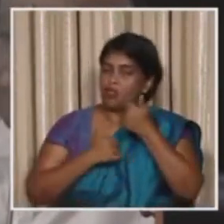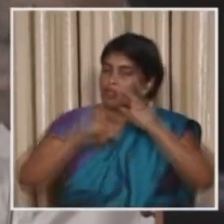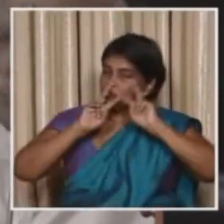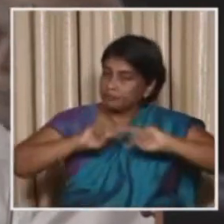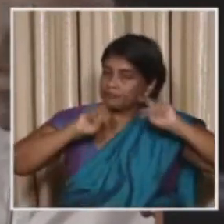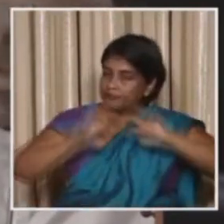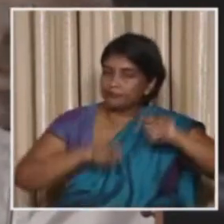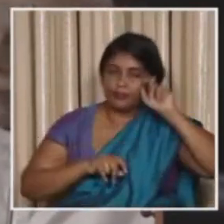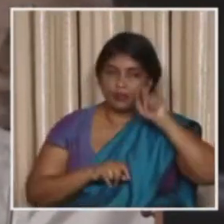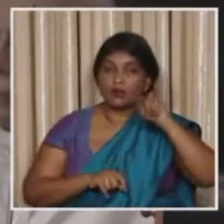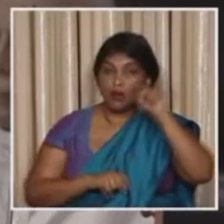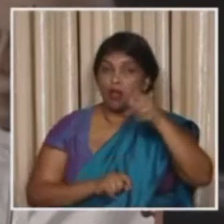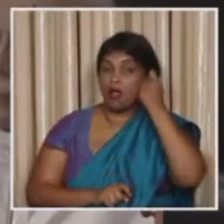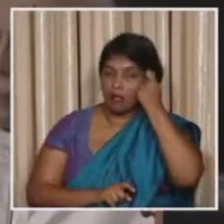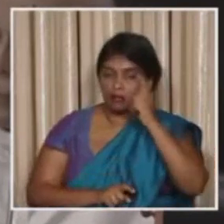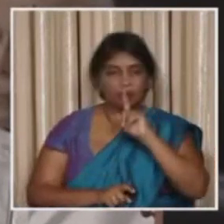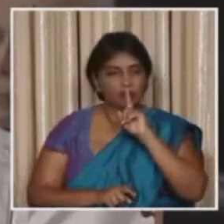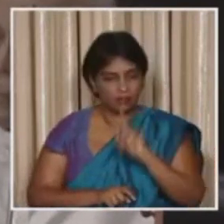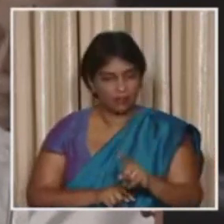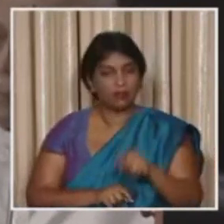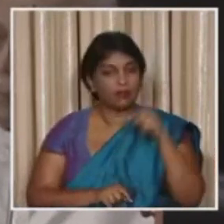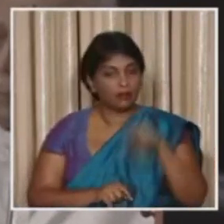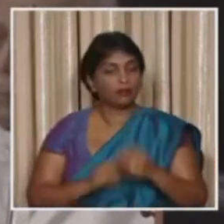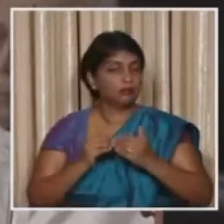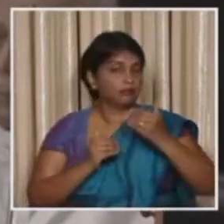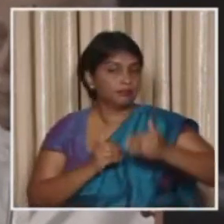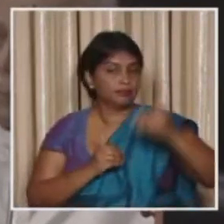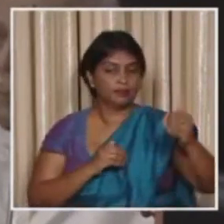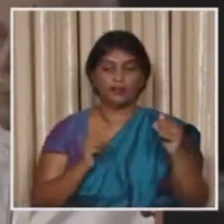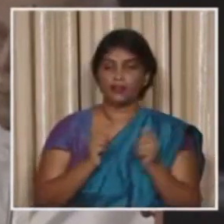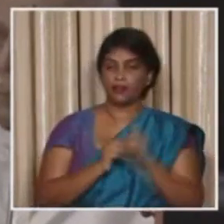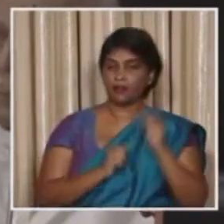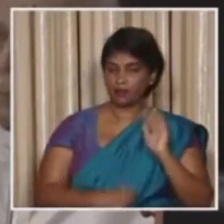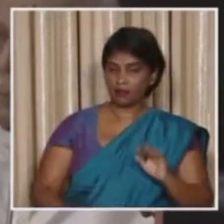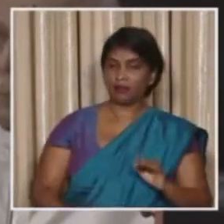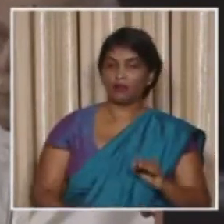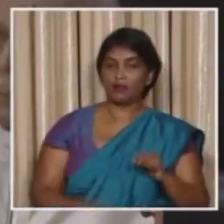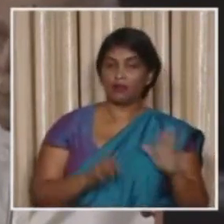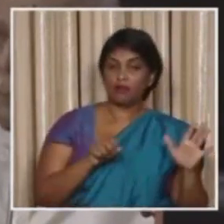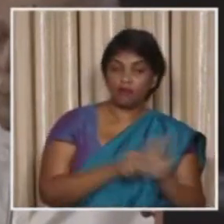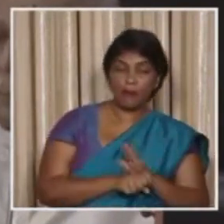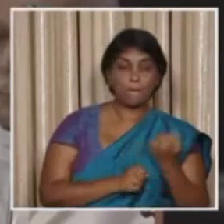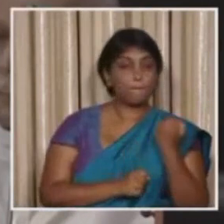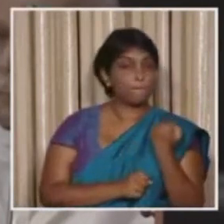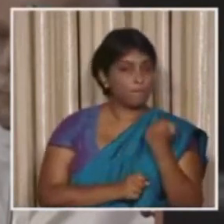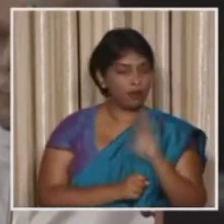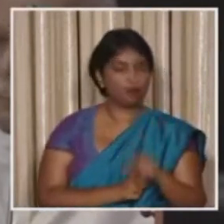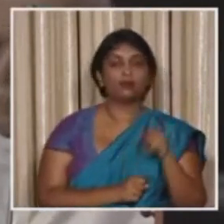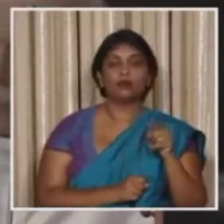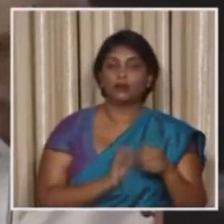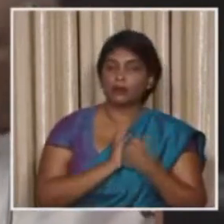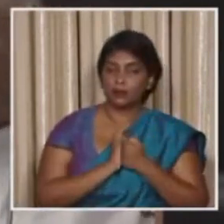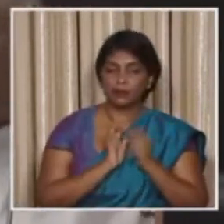විමසන්න, ඔබේ අදහස් දක්වන්න. මෙතන ඉදිරියට යාමේ පියවර ගැනීමේ මේ පූර්ණ බලතල ඇත්තේ මේ